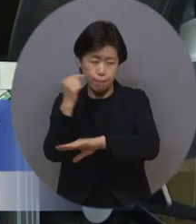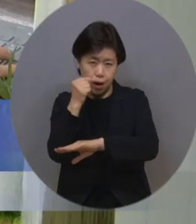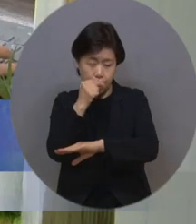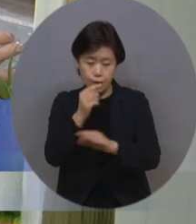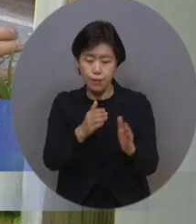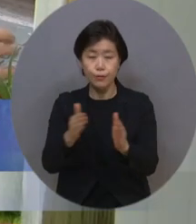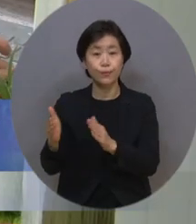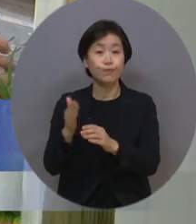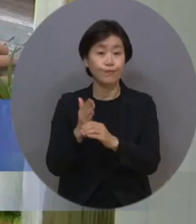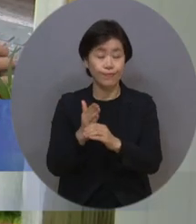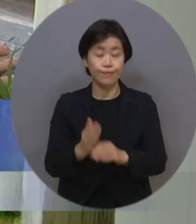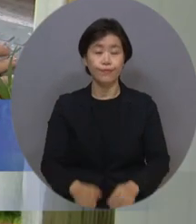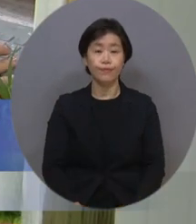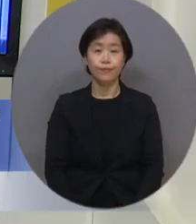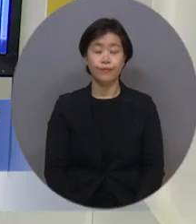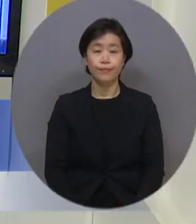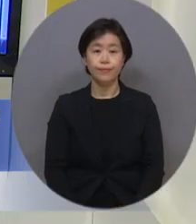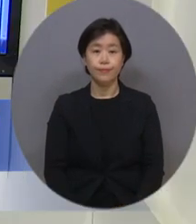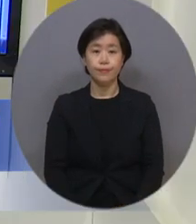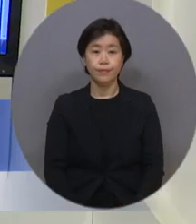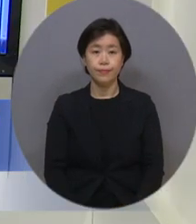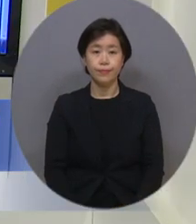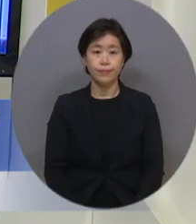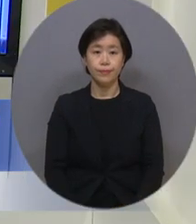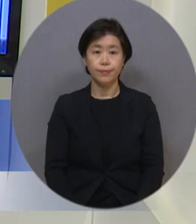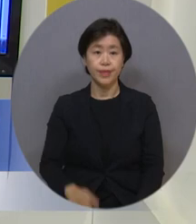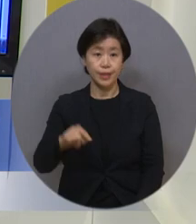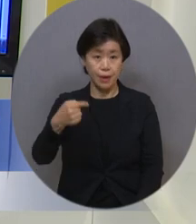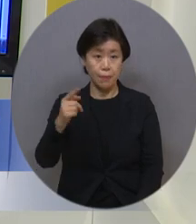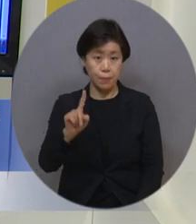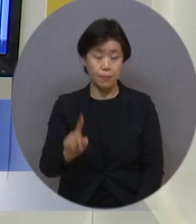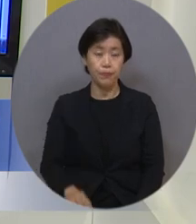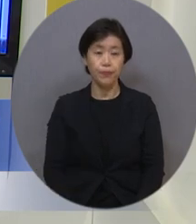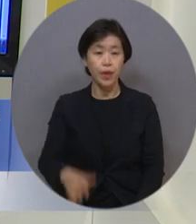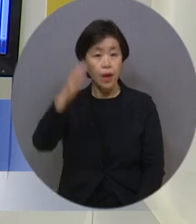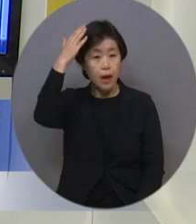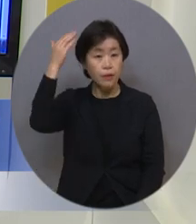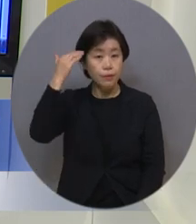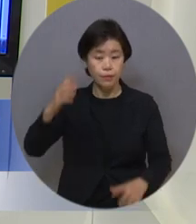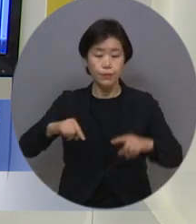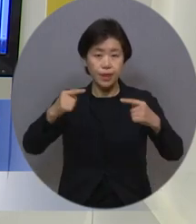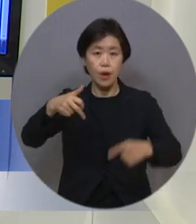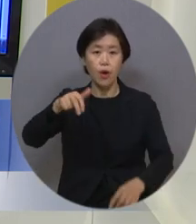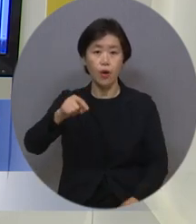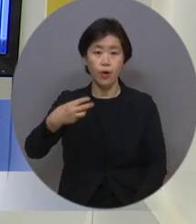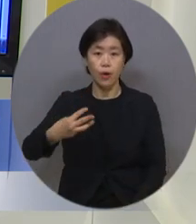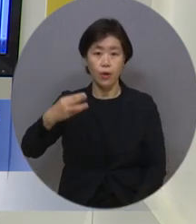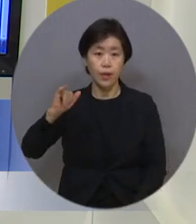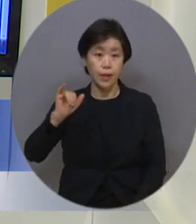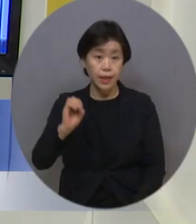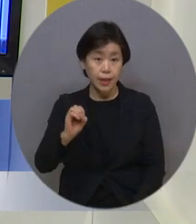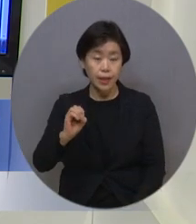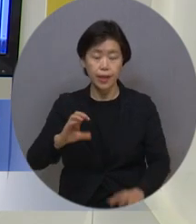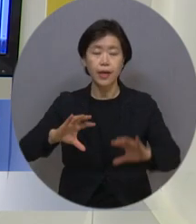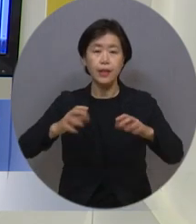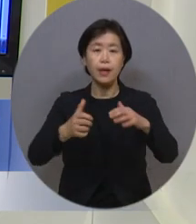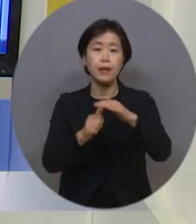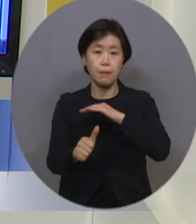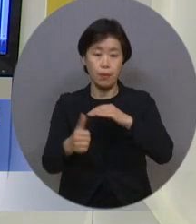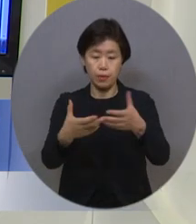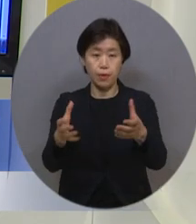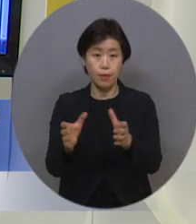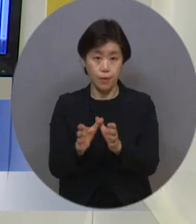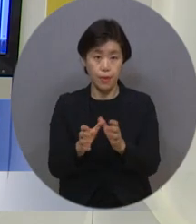준비할 계획이라고 밝혔습니다 다음 뉴스입니다 대한민국 휠체어 컬링 국가대표팀이 제1회